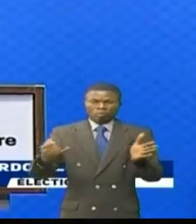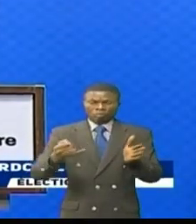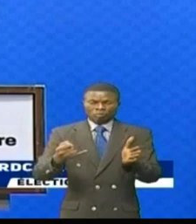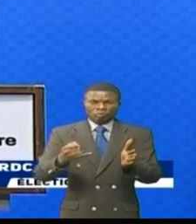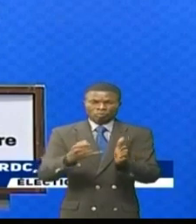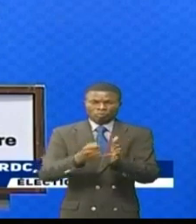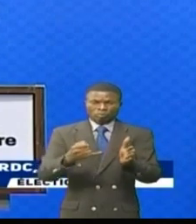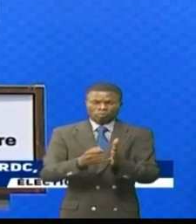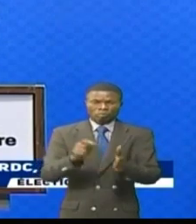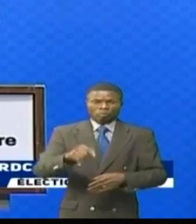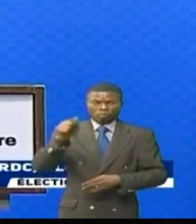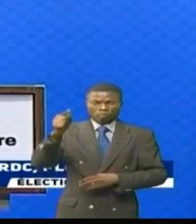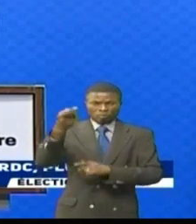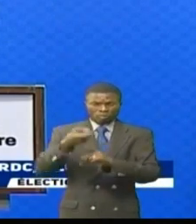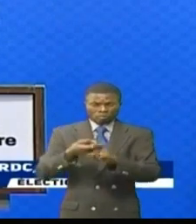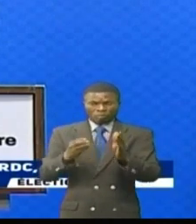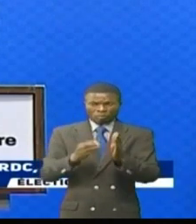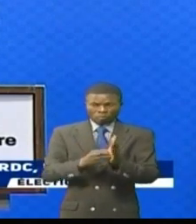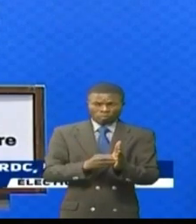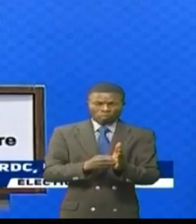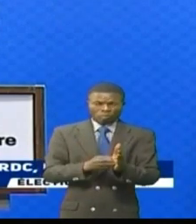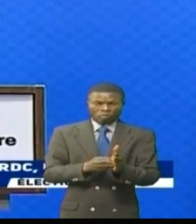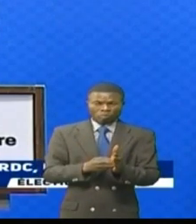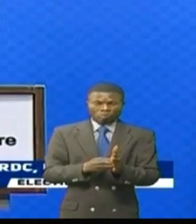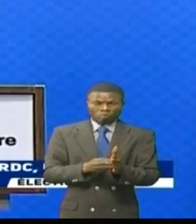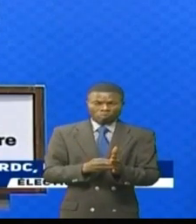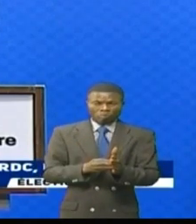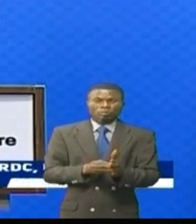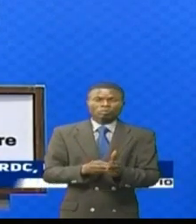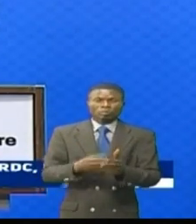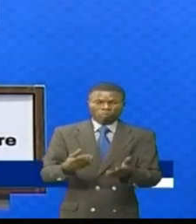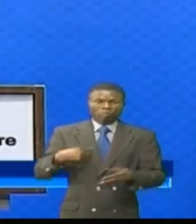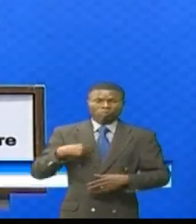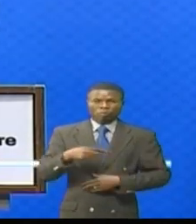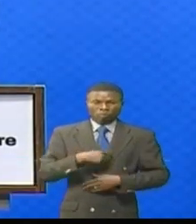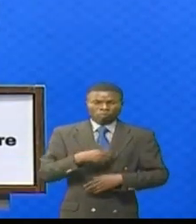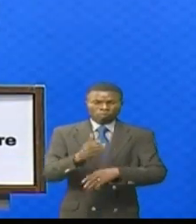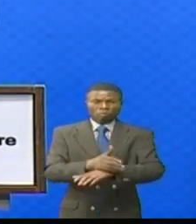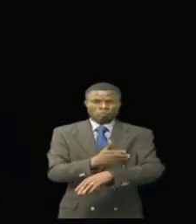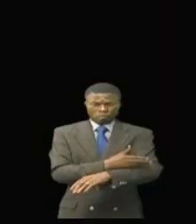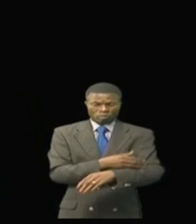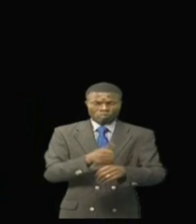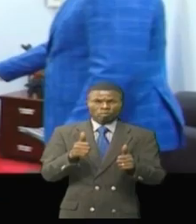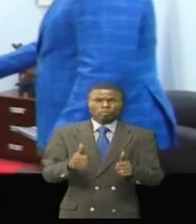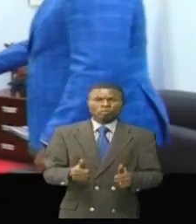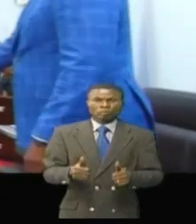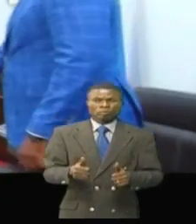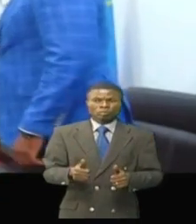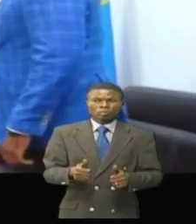de septembre, qui n'est pas encore payée, mais qui le sera. Et donc nous avançons normalement.